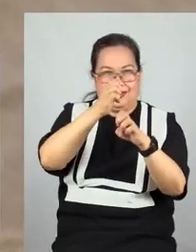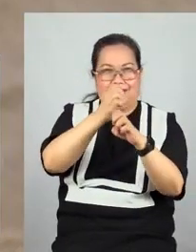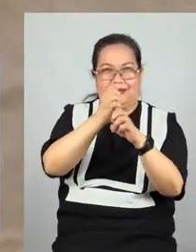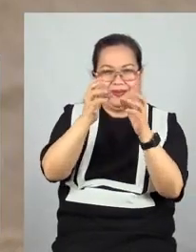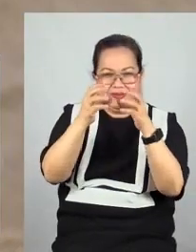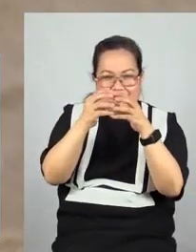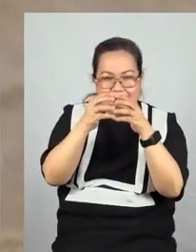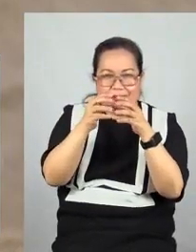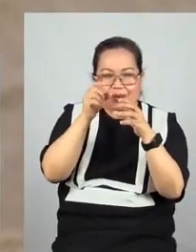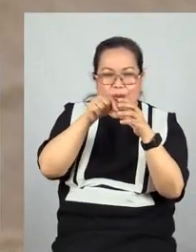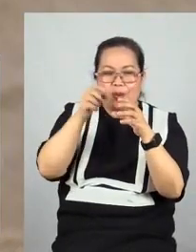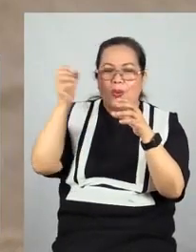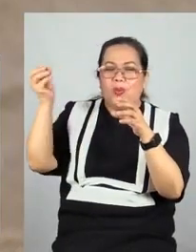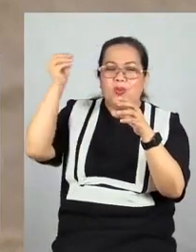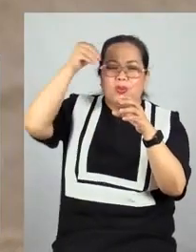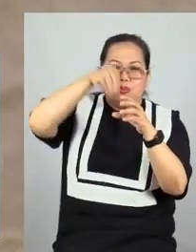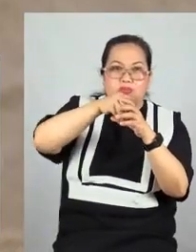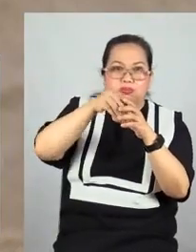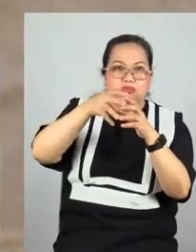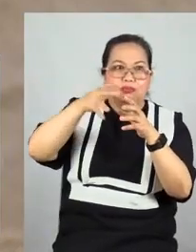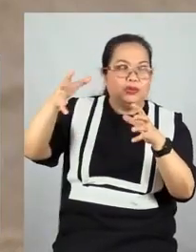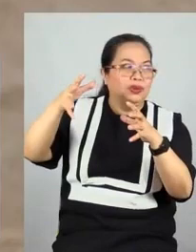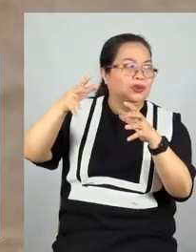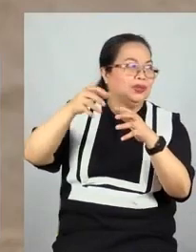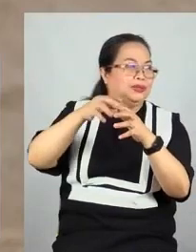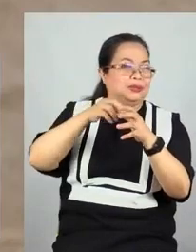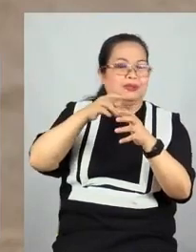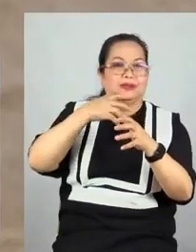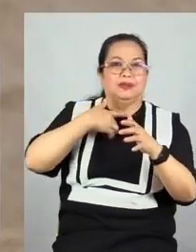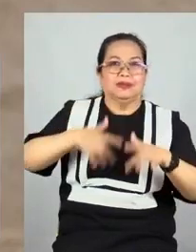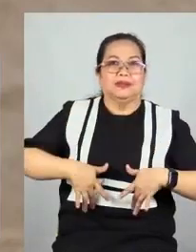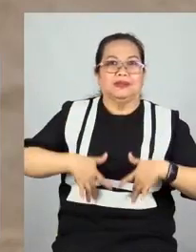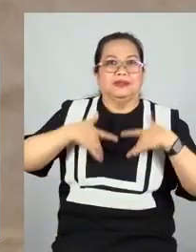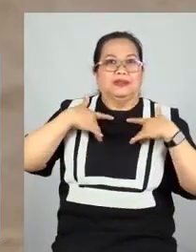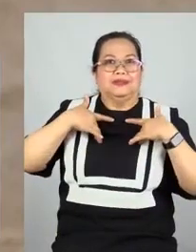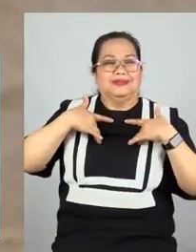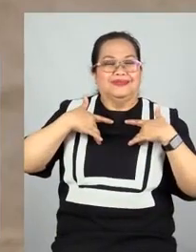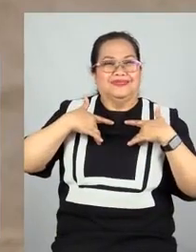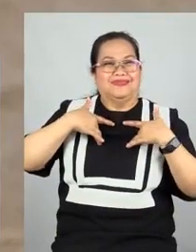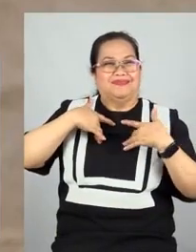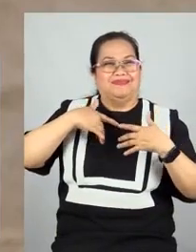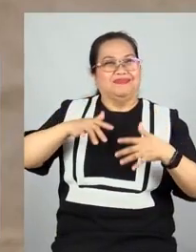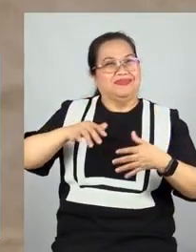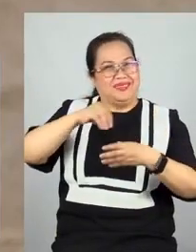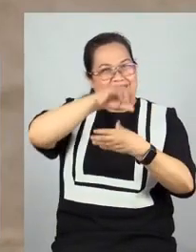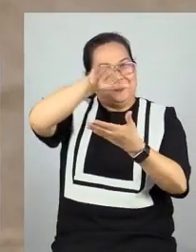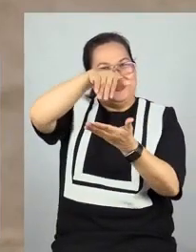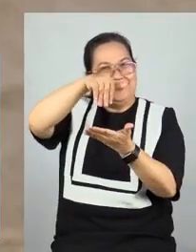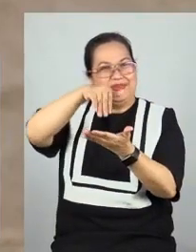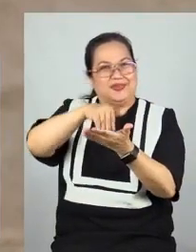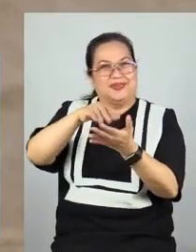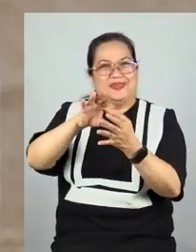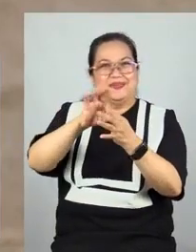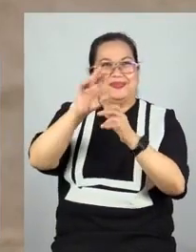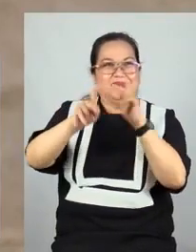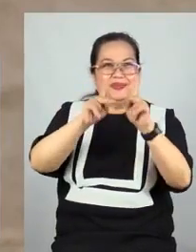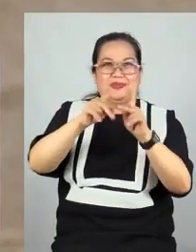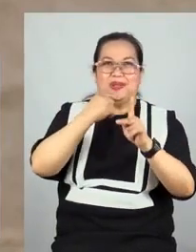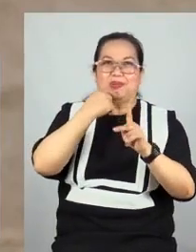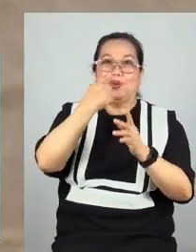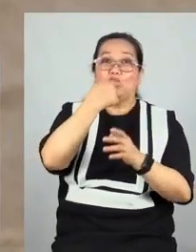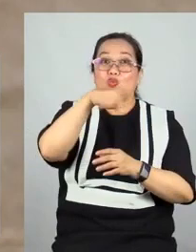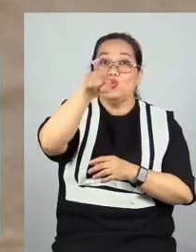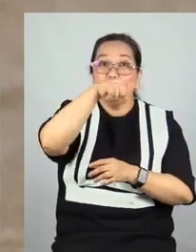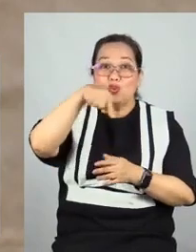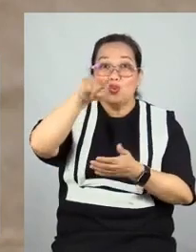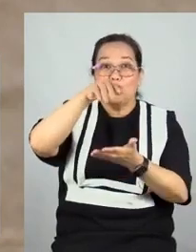kanyang nilikha? At nanirahan sa kalagitnaan ng mga taong marupok